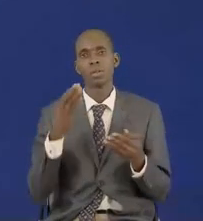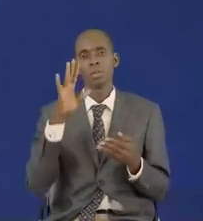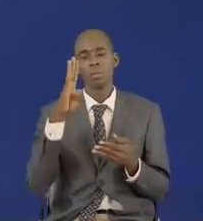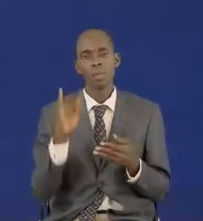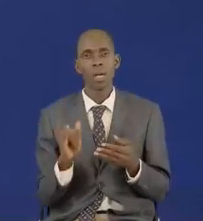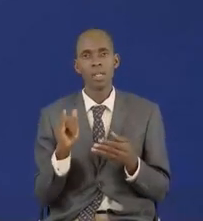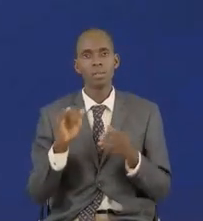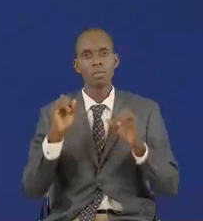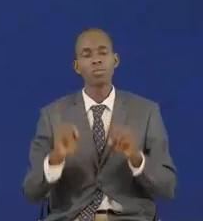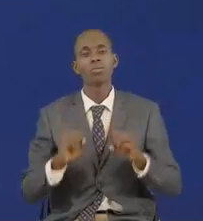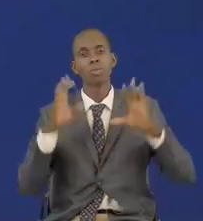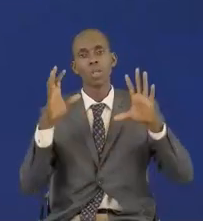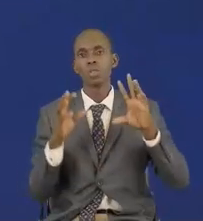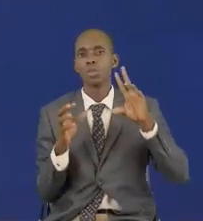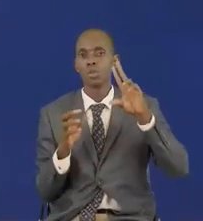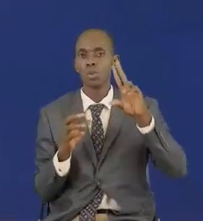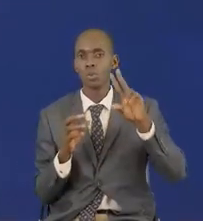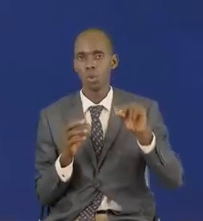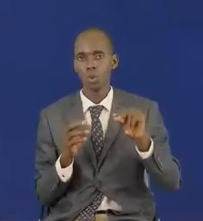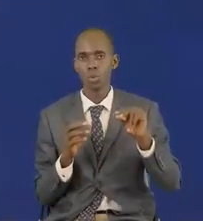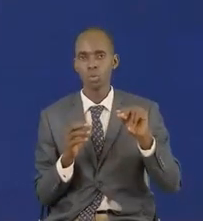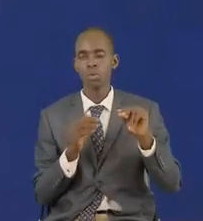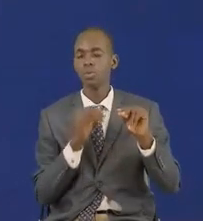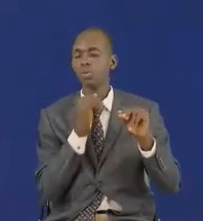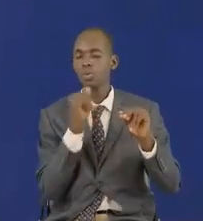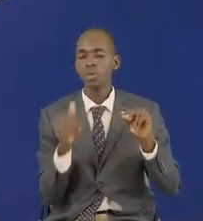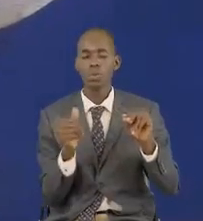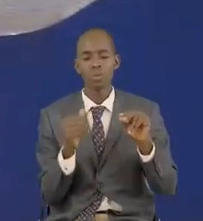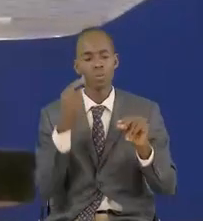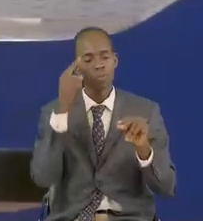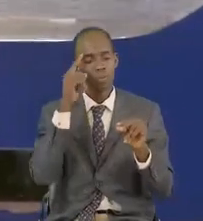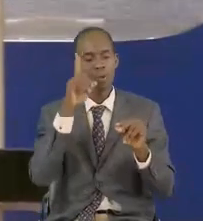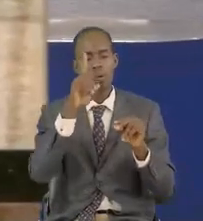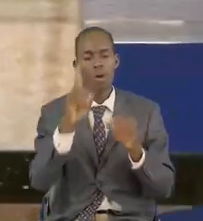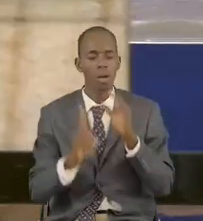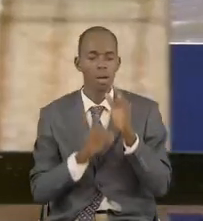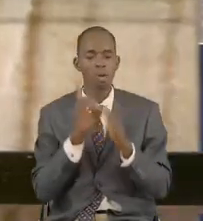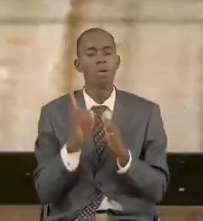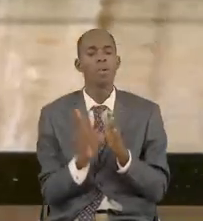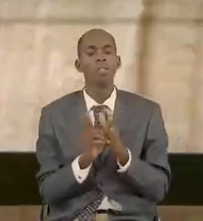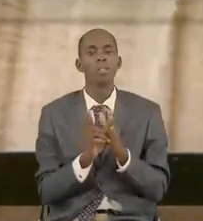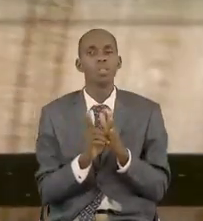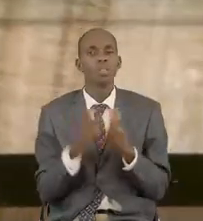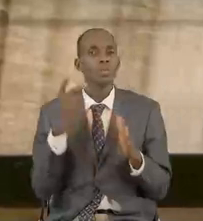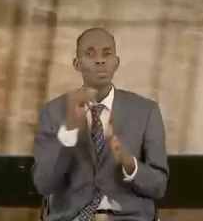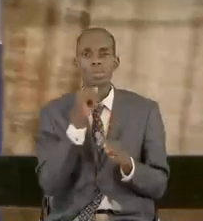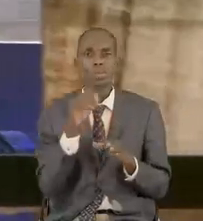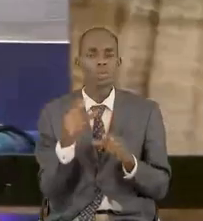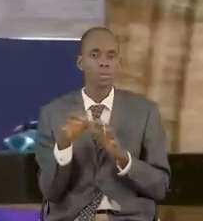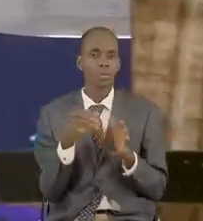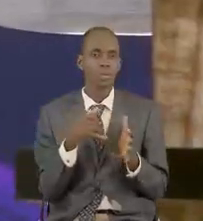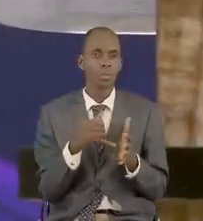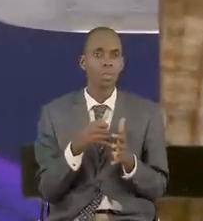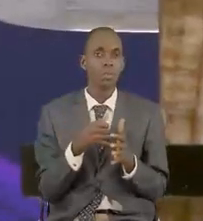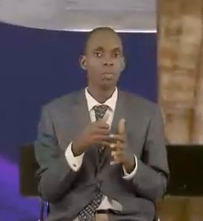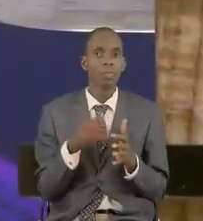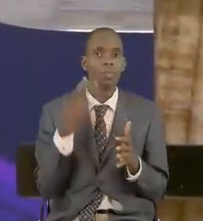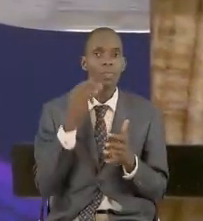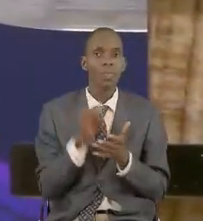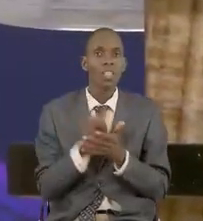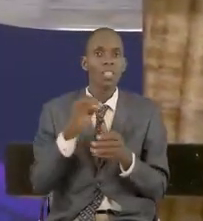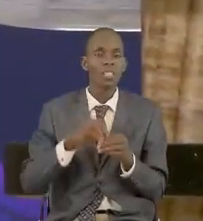nous résistamment à leur exigence nous ne sommes pas oubliés tu es à un moment